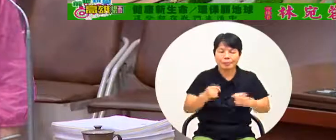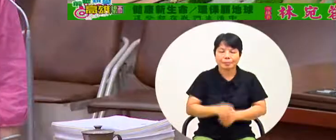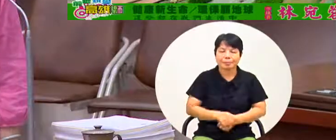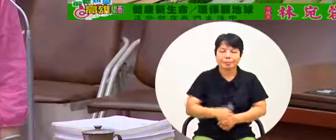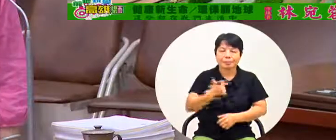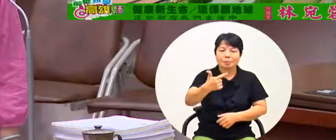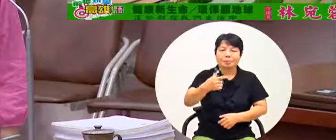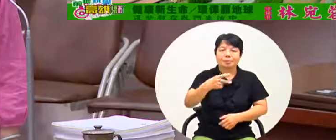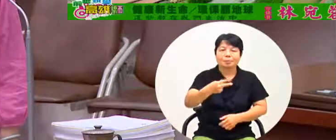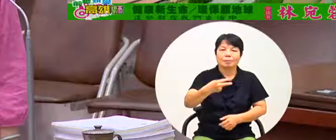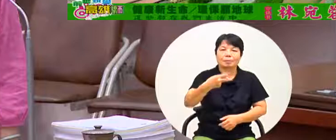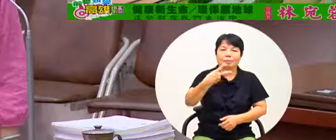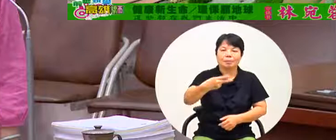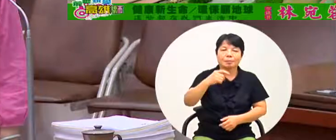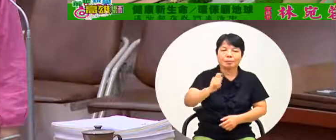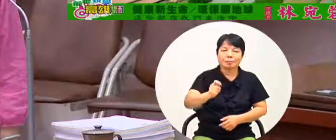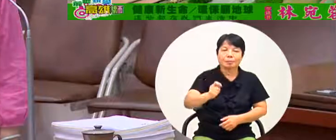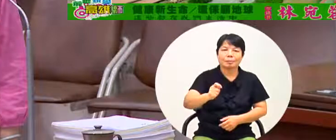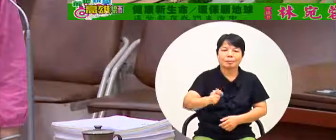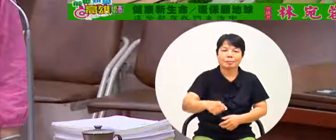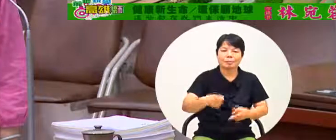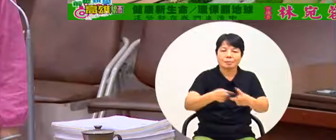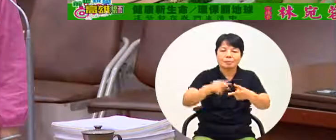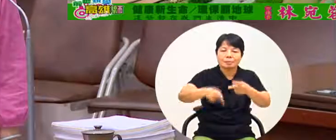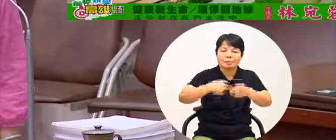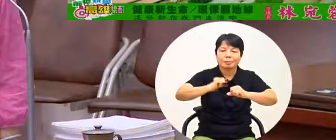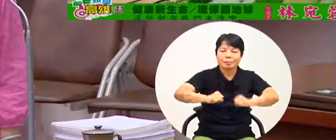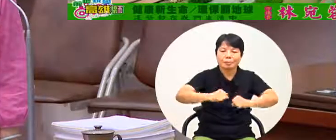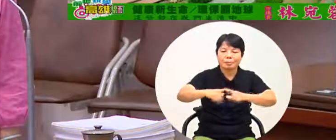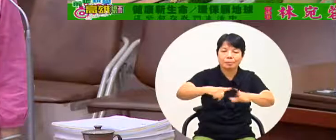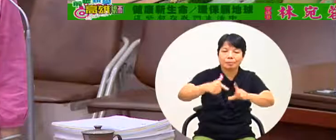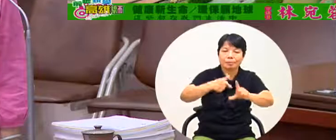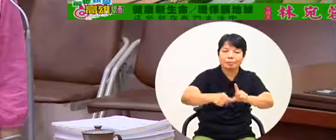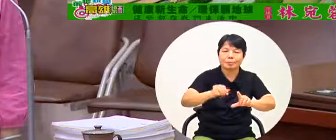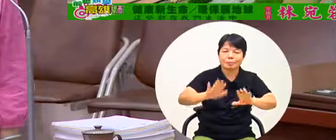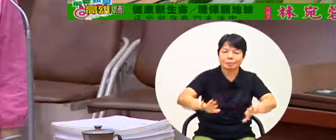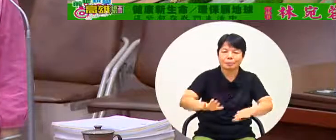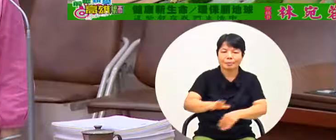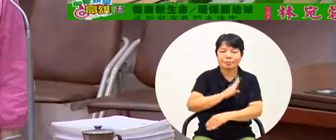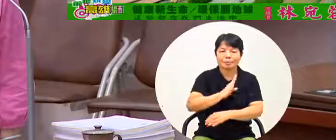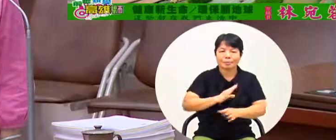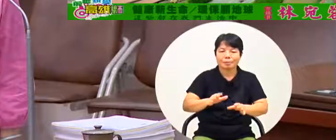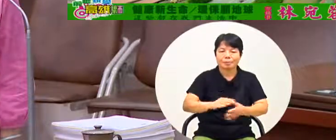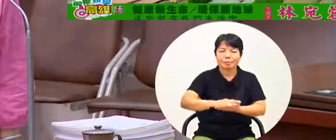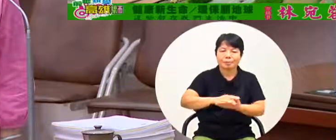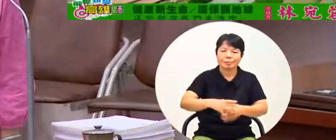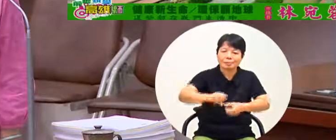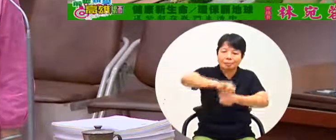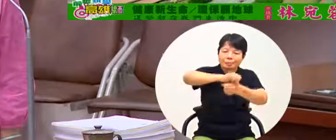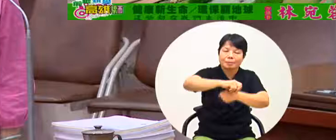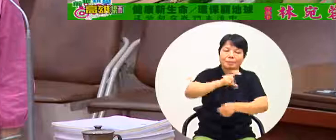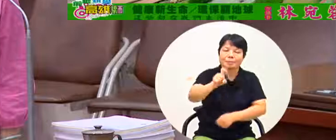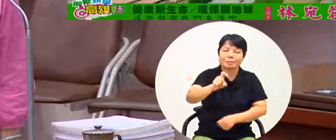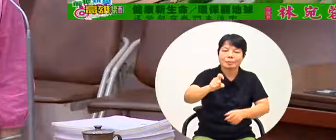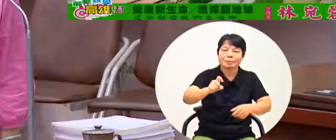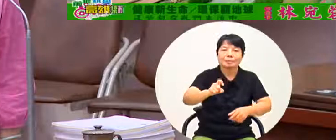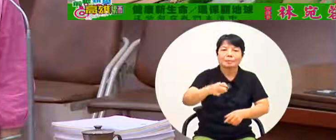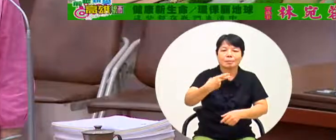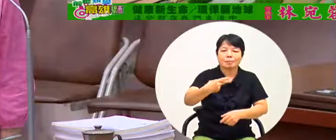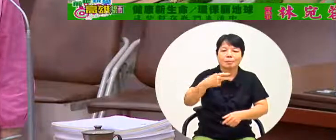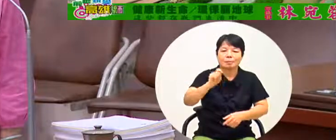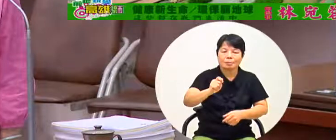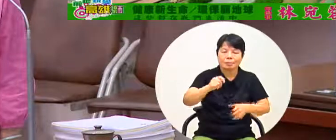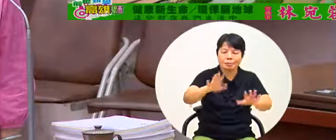的少康营区，那现在当然是变成10公顷啊。经过一番的努力下，也尘埃落定。但